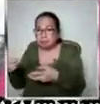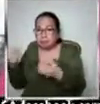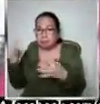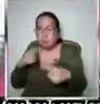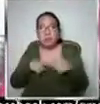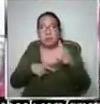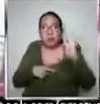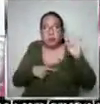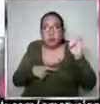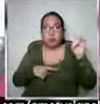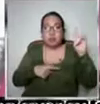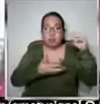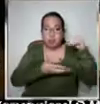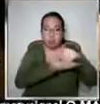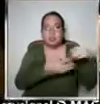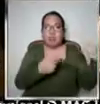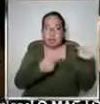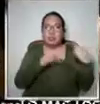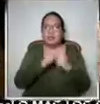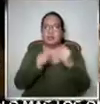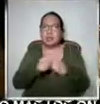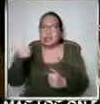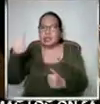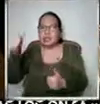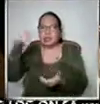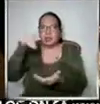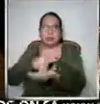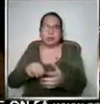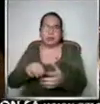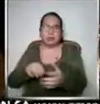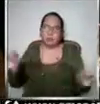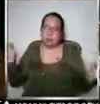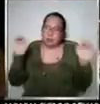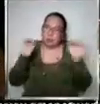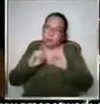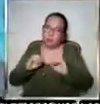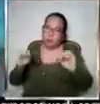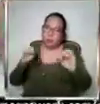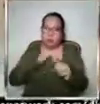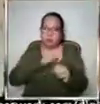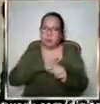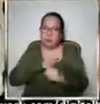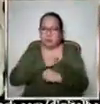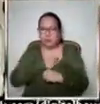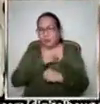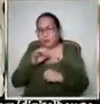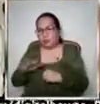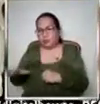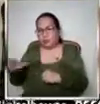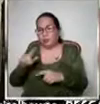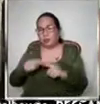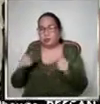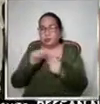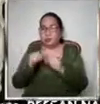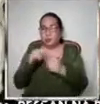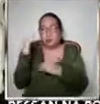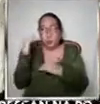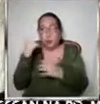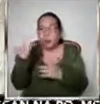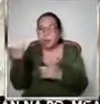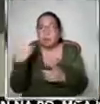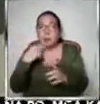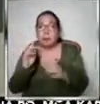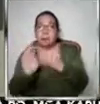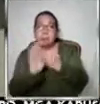sa mga magsosoli ng social amelioration na nakakuha na mula sa DOLE at SSS. Pero nasa 1,000 na lang siguro